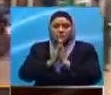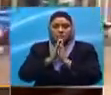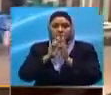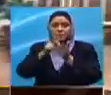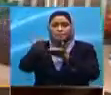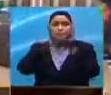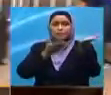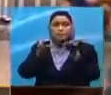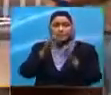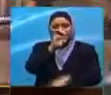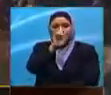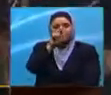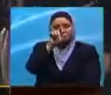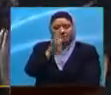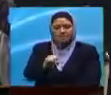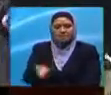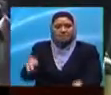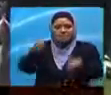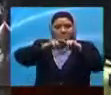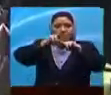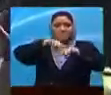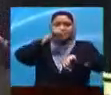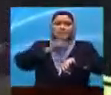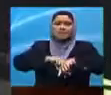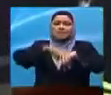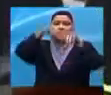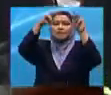bagi musim perayaan kali